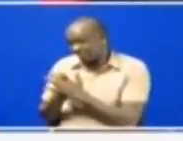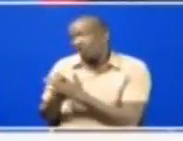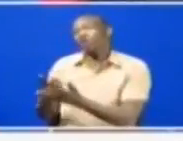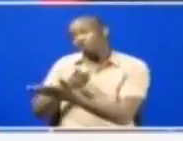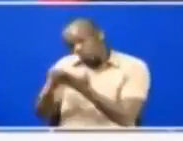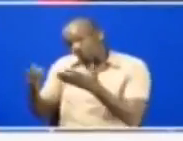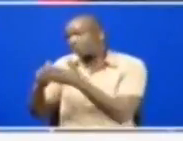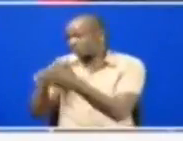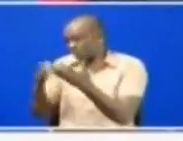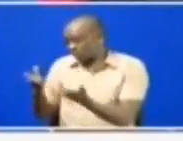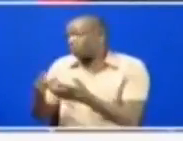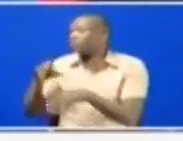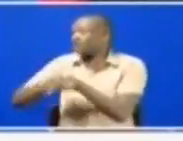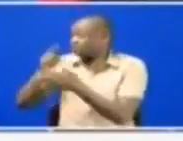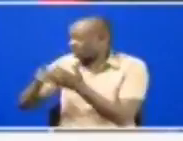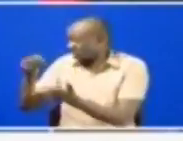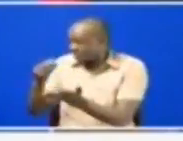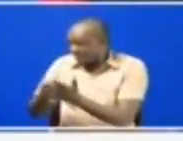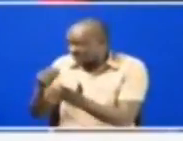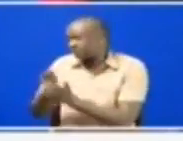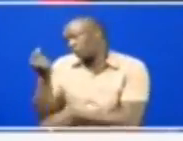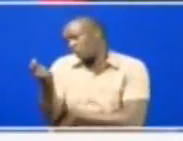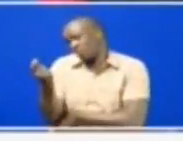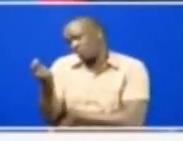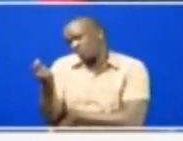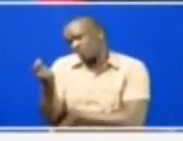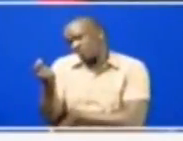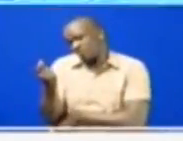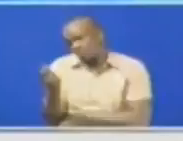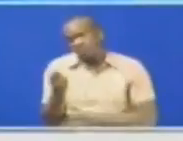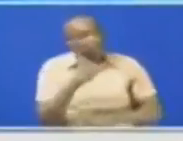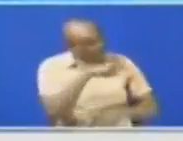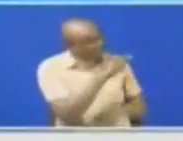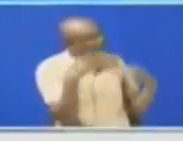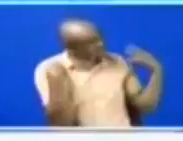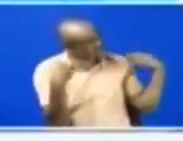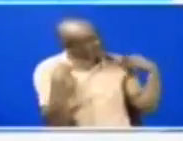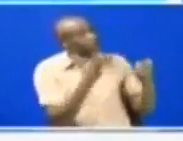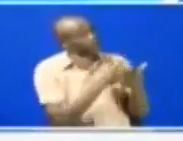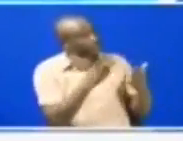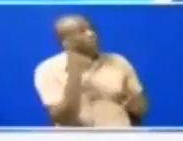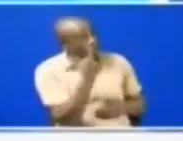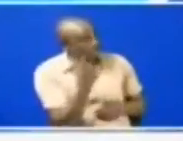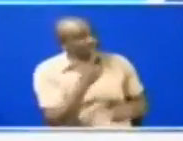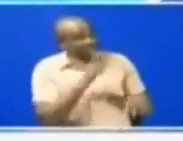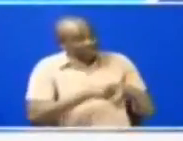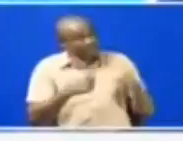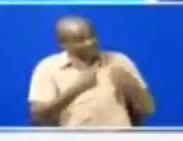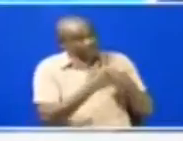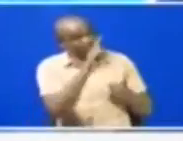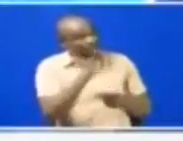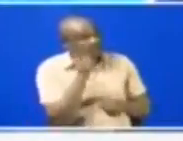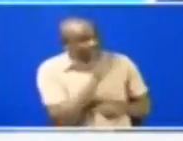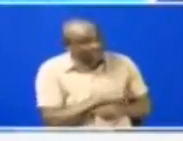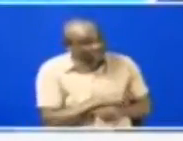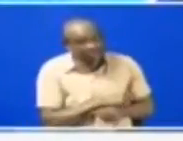mbili kabla mechi. Na unakuja unapata hiyo pesa inakuwa ni kidogo. So unakuwa umefanya mazoezi kwa wiki mbili. Kwa wiki mbili. Alafu ukishacheza unapewa shilingi